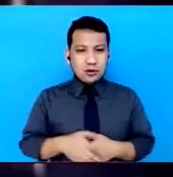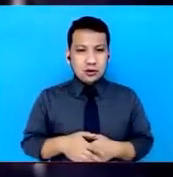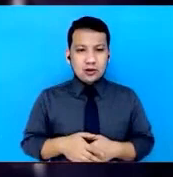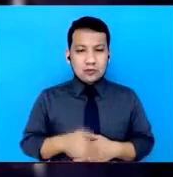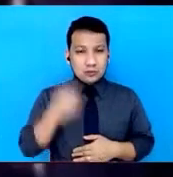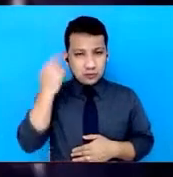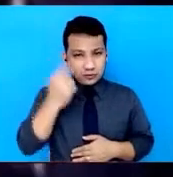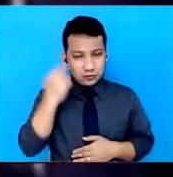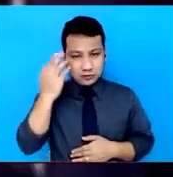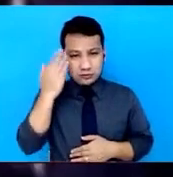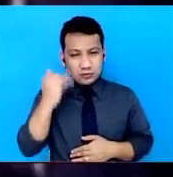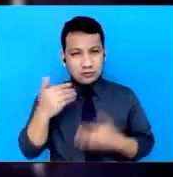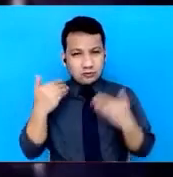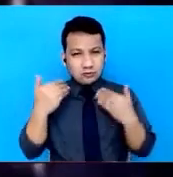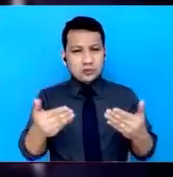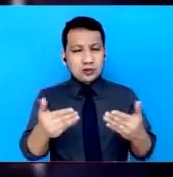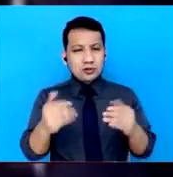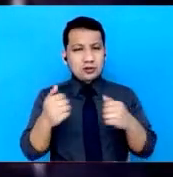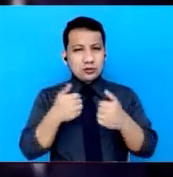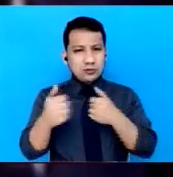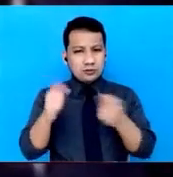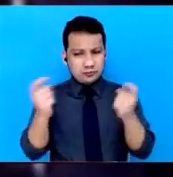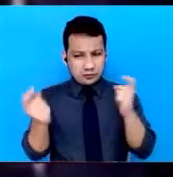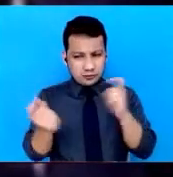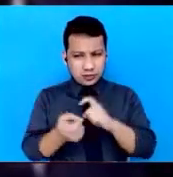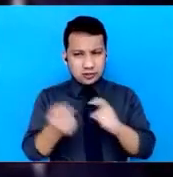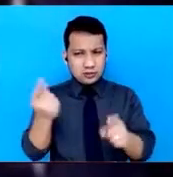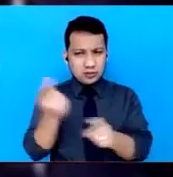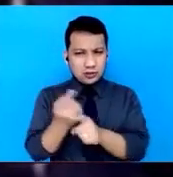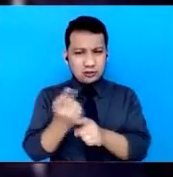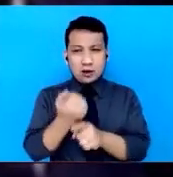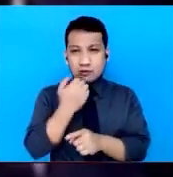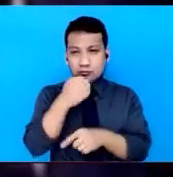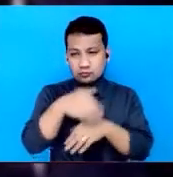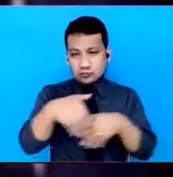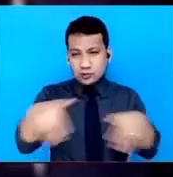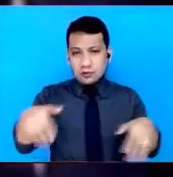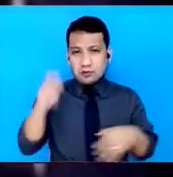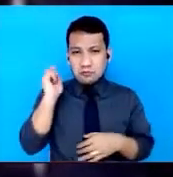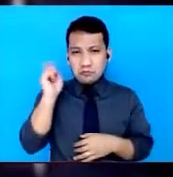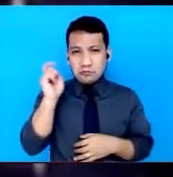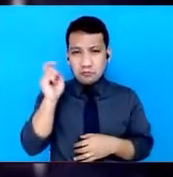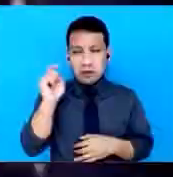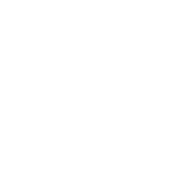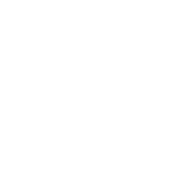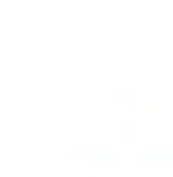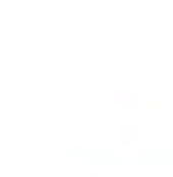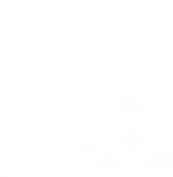ating mga agresibong reforma upang itama ang mali sa aming hanay at pabilisin pa ang maaksyon